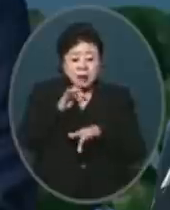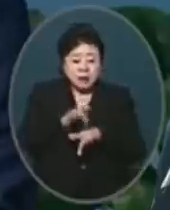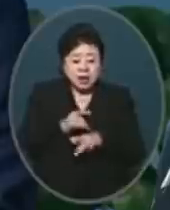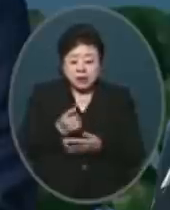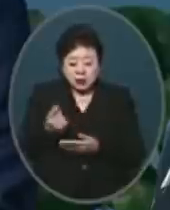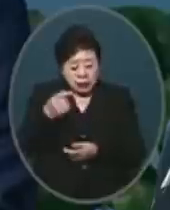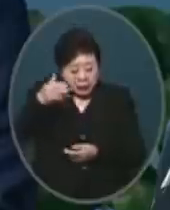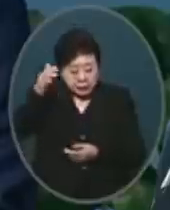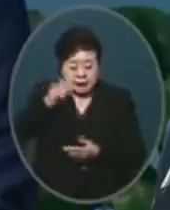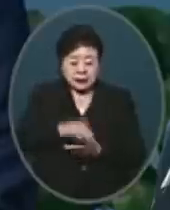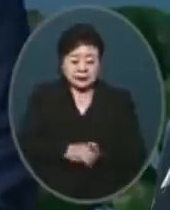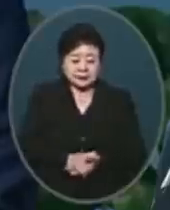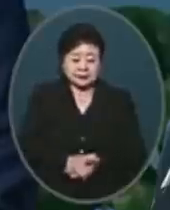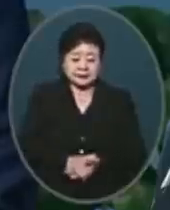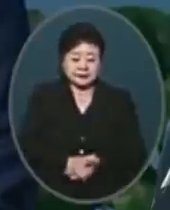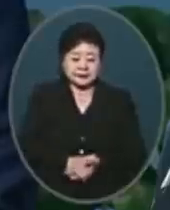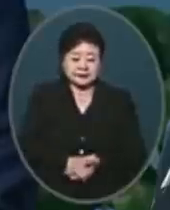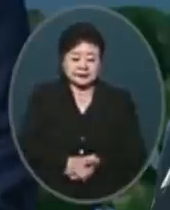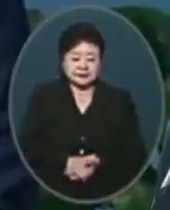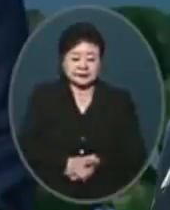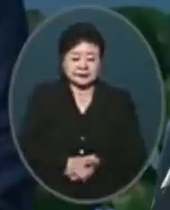마귀가 떠나가요.